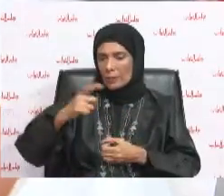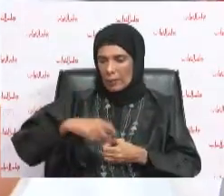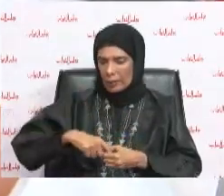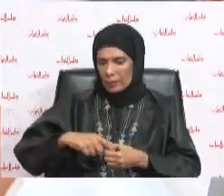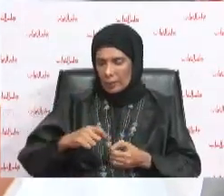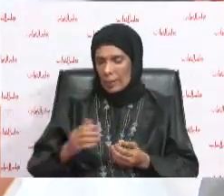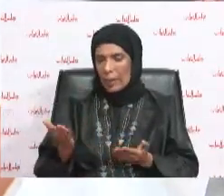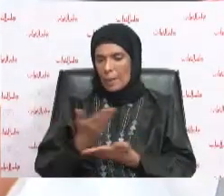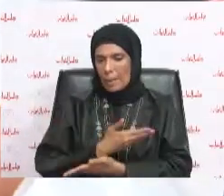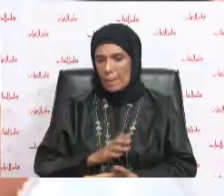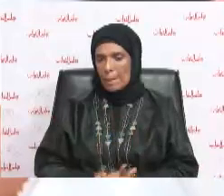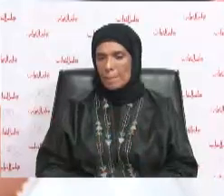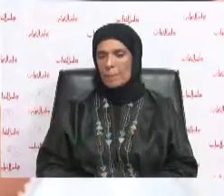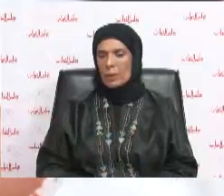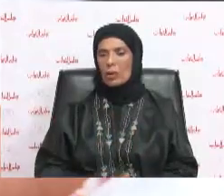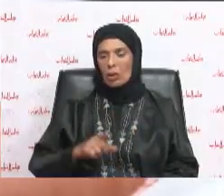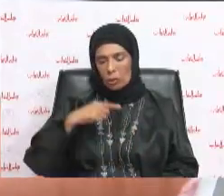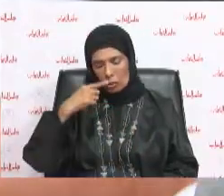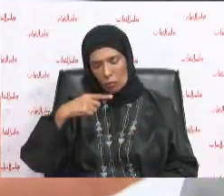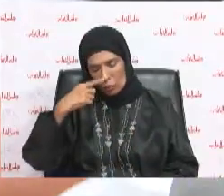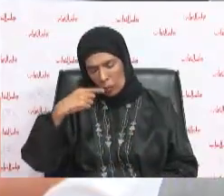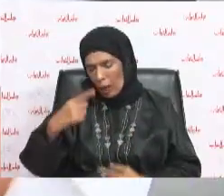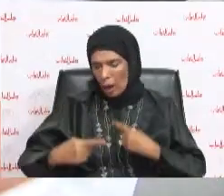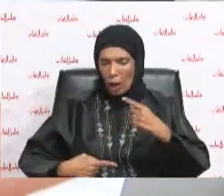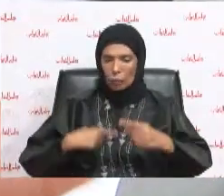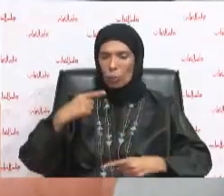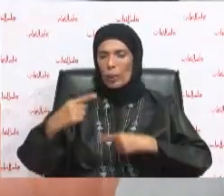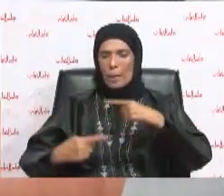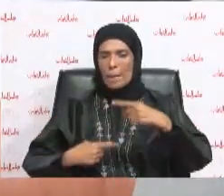والاتفاقية. احنا كررنا أكثر من مرة في هذا المجلس